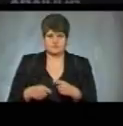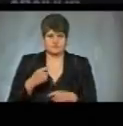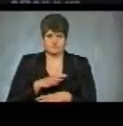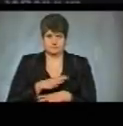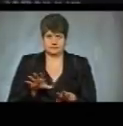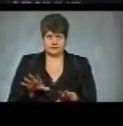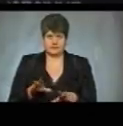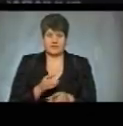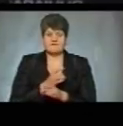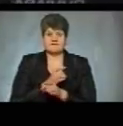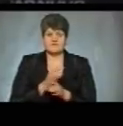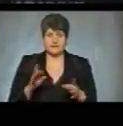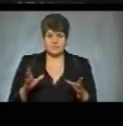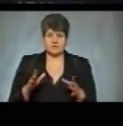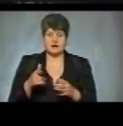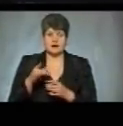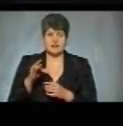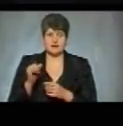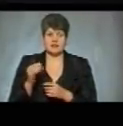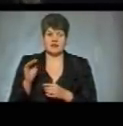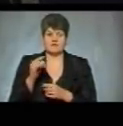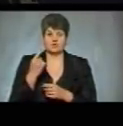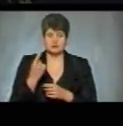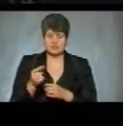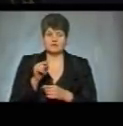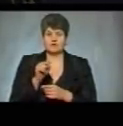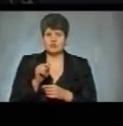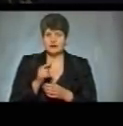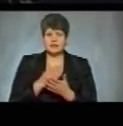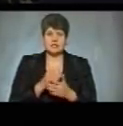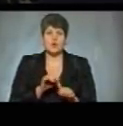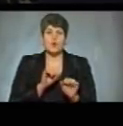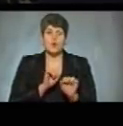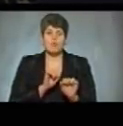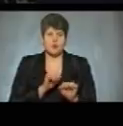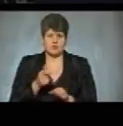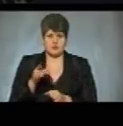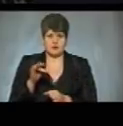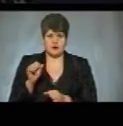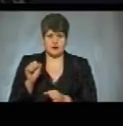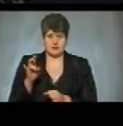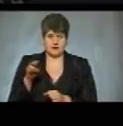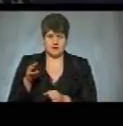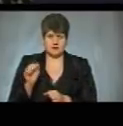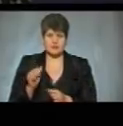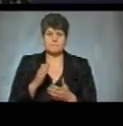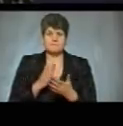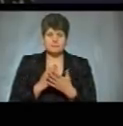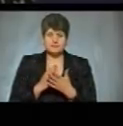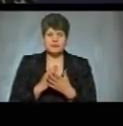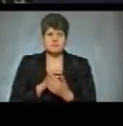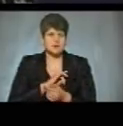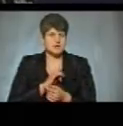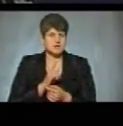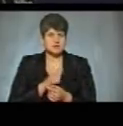отримали. Вибухнула ось така граната F1. Вона відноситься до оборонних гранат. Має